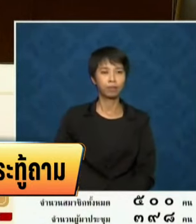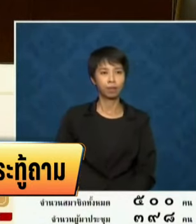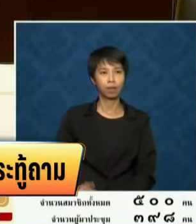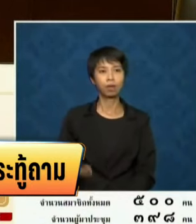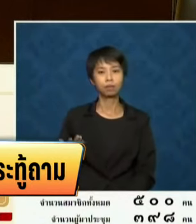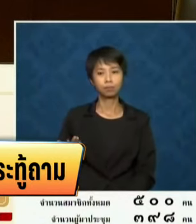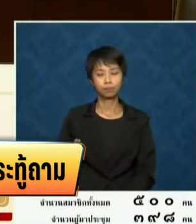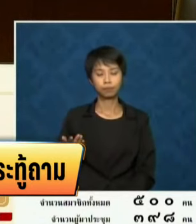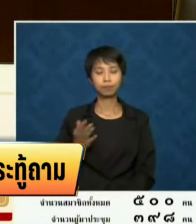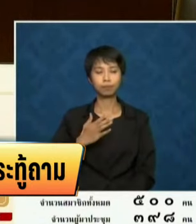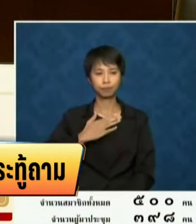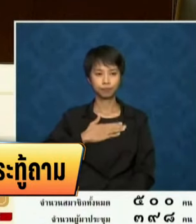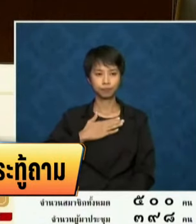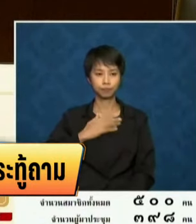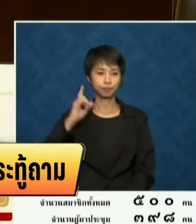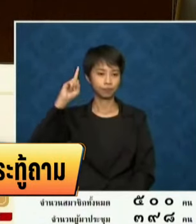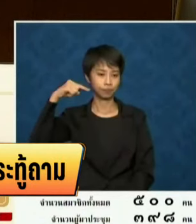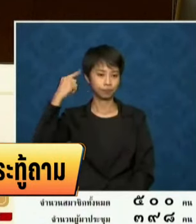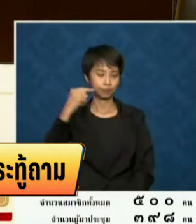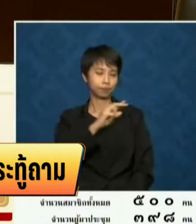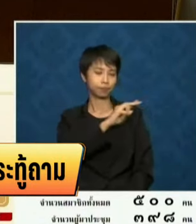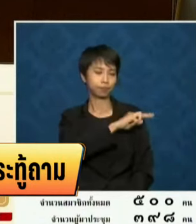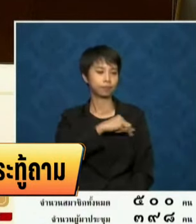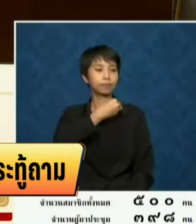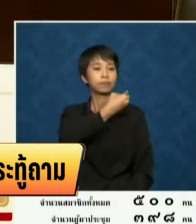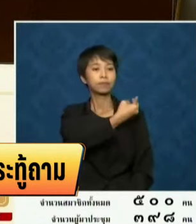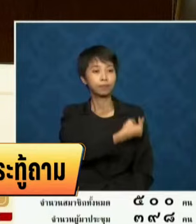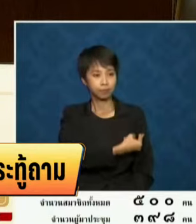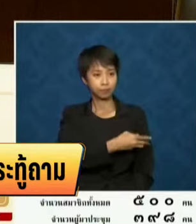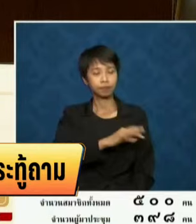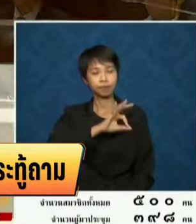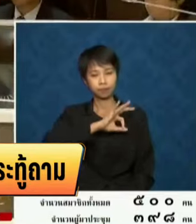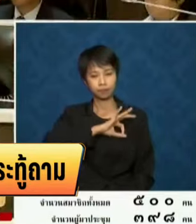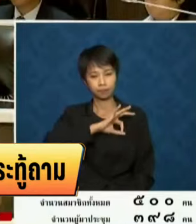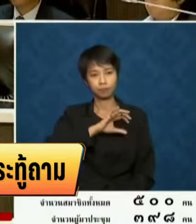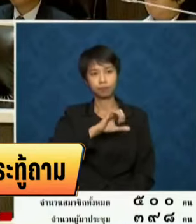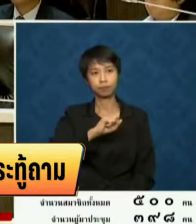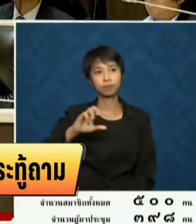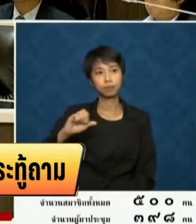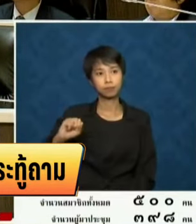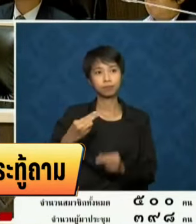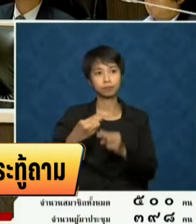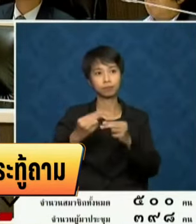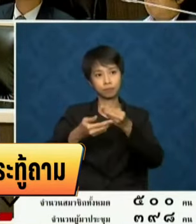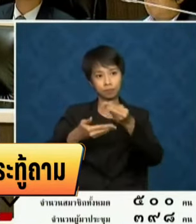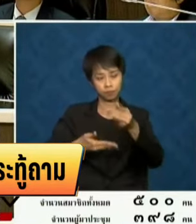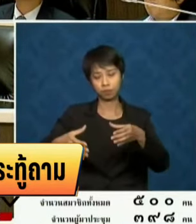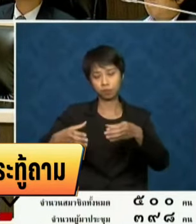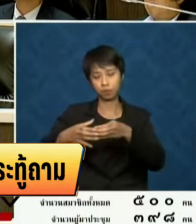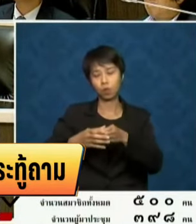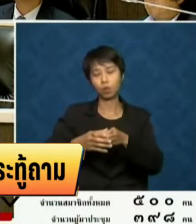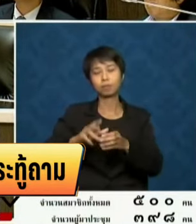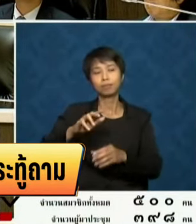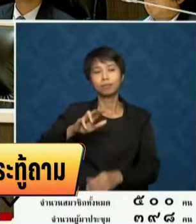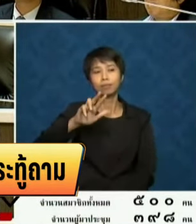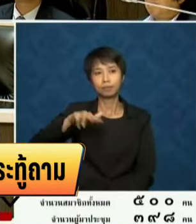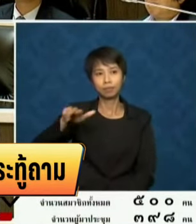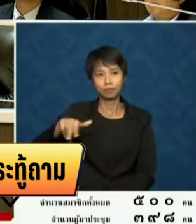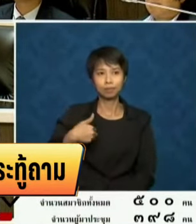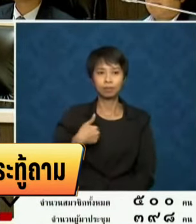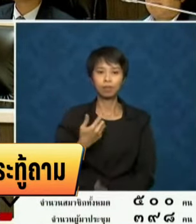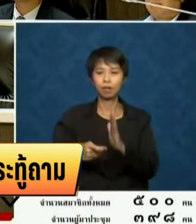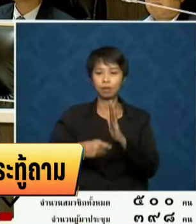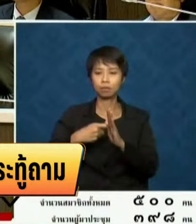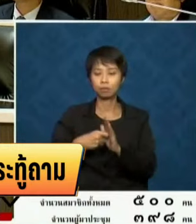พอตั้งคำถามถามถึงนี้มาเข้าสู่เนื้อหาแล้วคุณผู้ชมทางด้านคุณโรมนะคะก็ตั้งคำถามถึงพันตำรวจเอกทวีสอดส่องให้